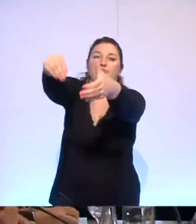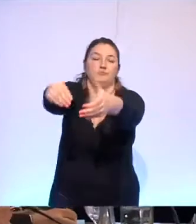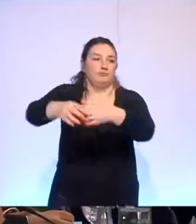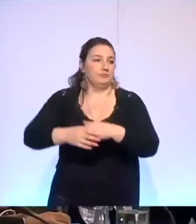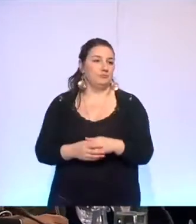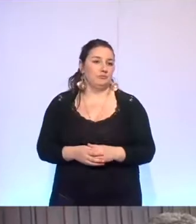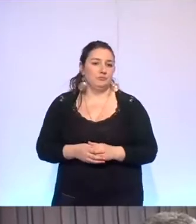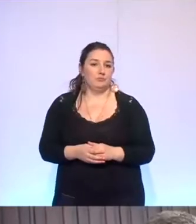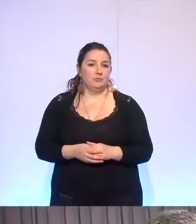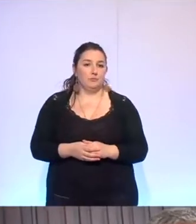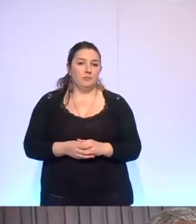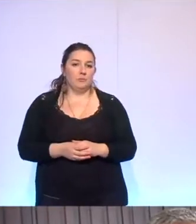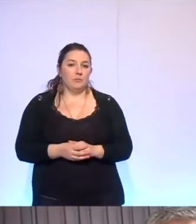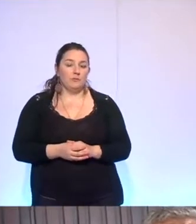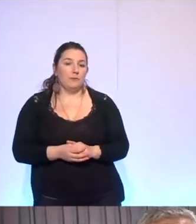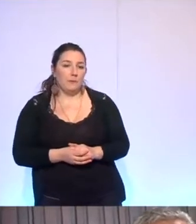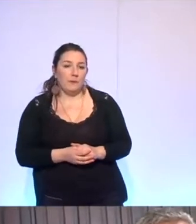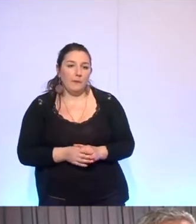enveloppe dans l'urne.